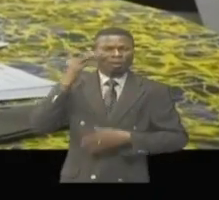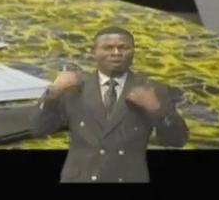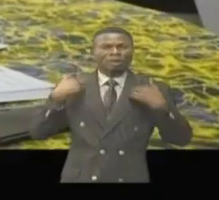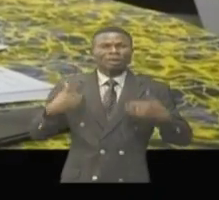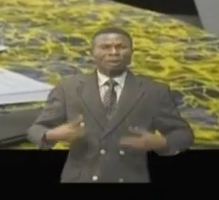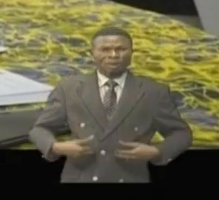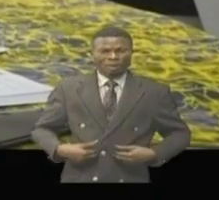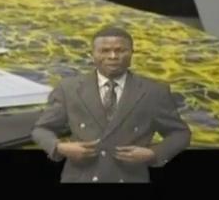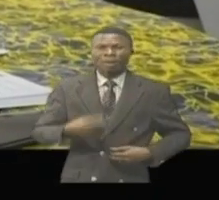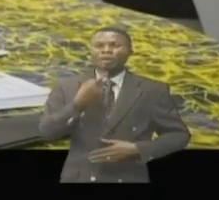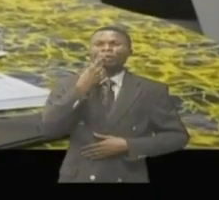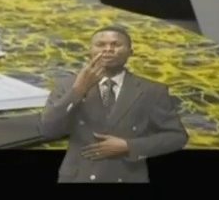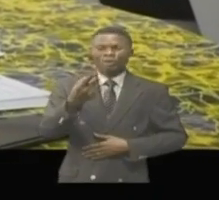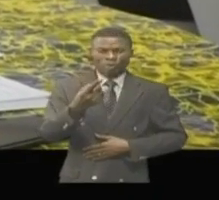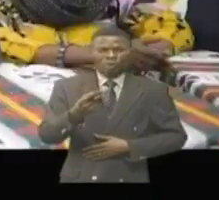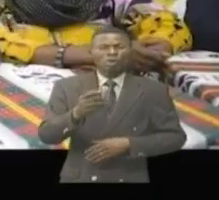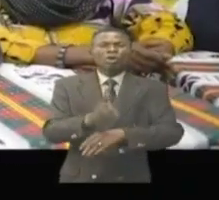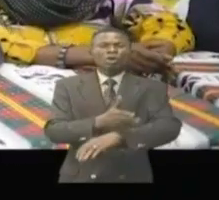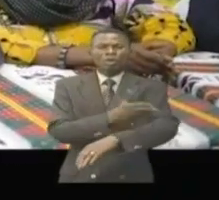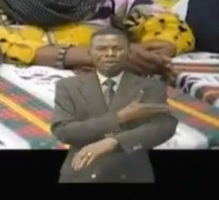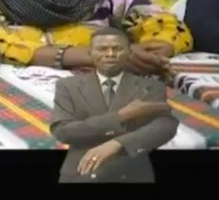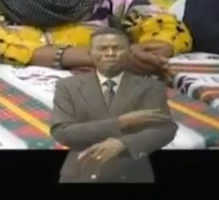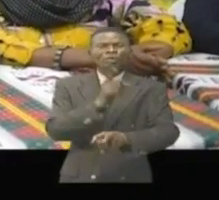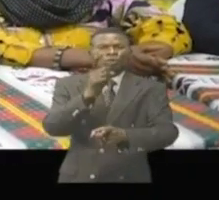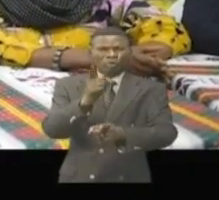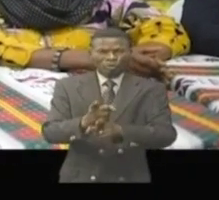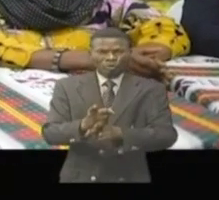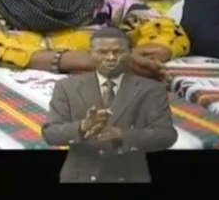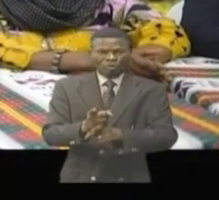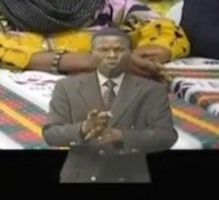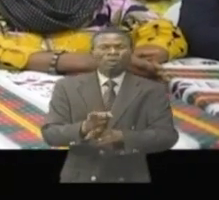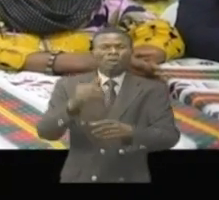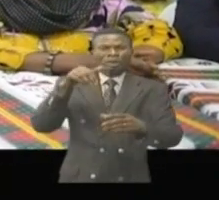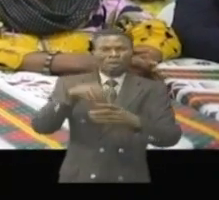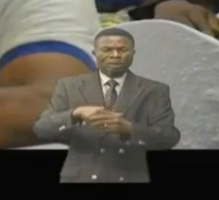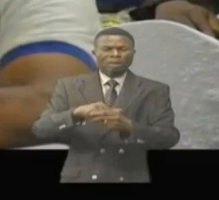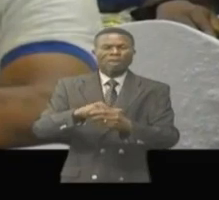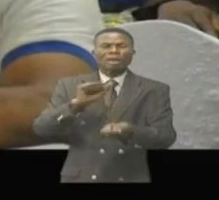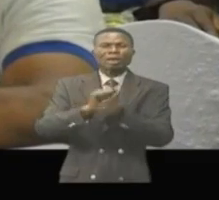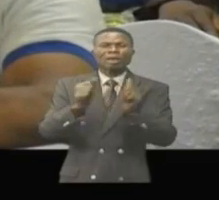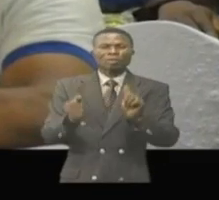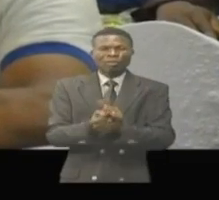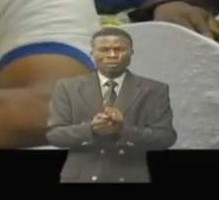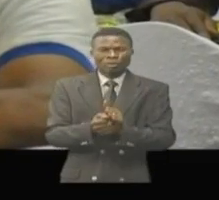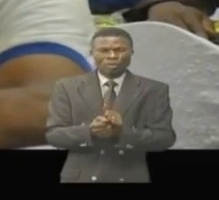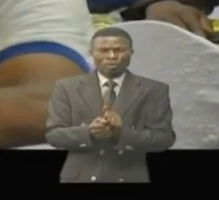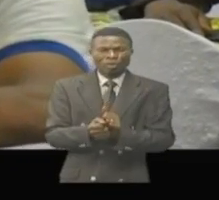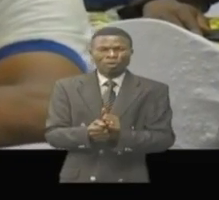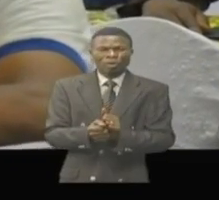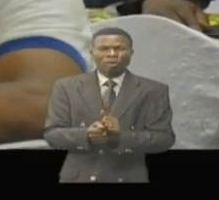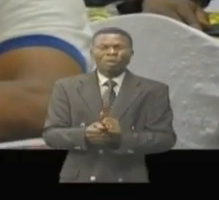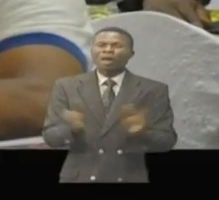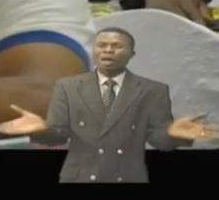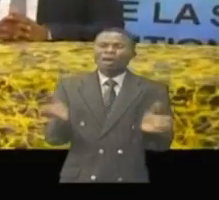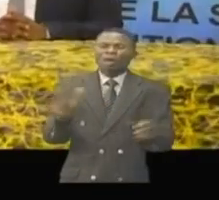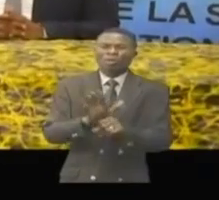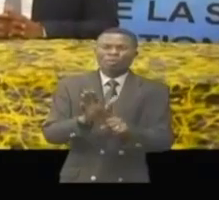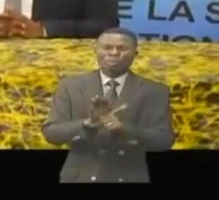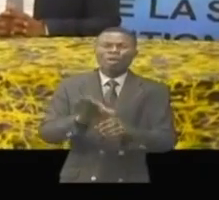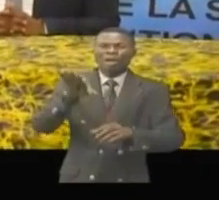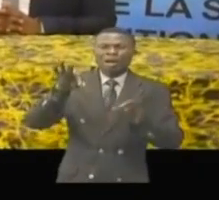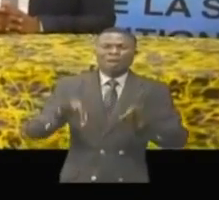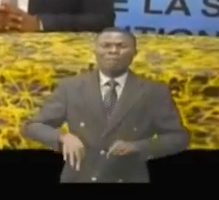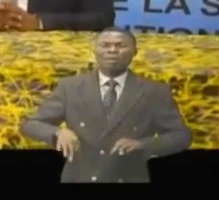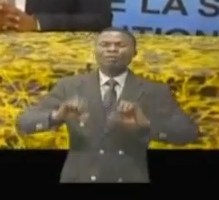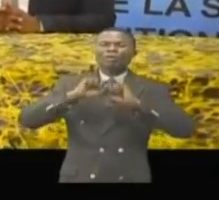a souligné quelques avancées significatives enregistrées dans le processus de la réactivation des avantages